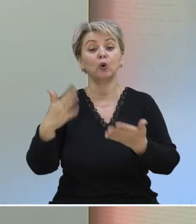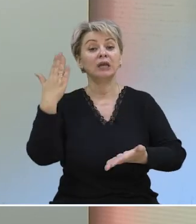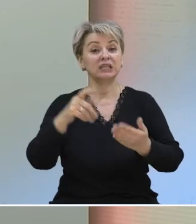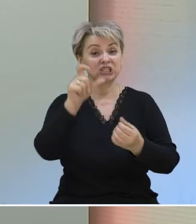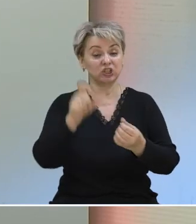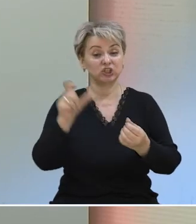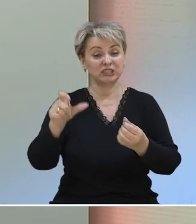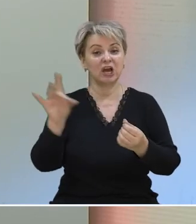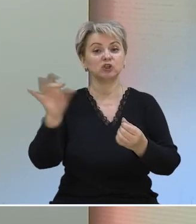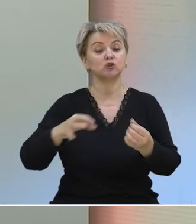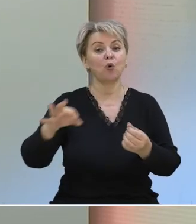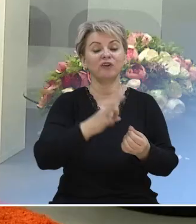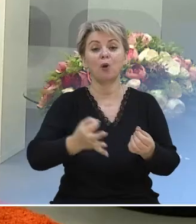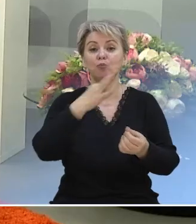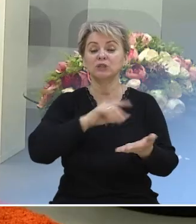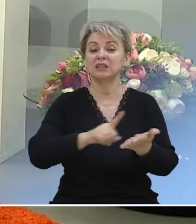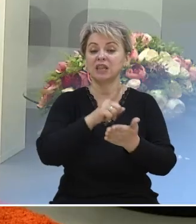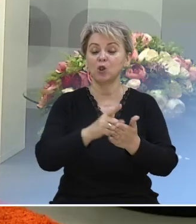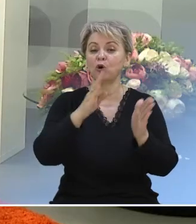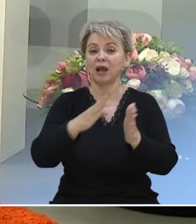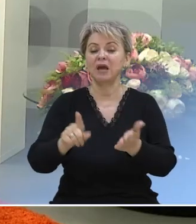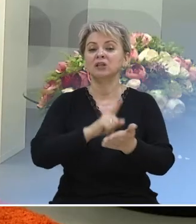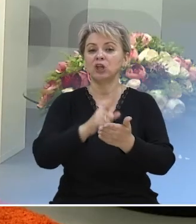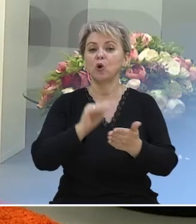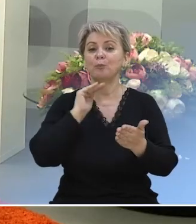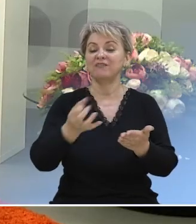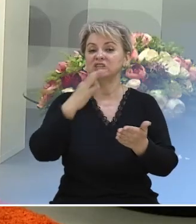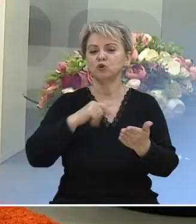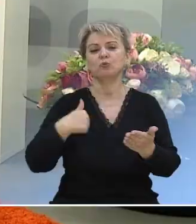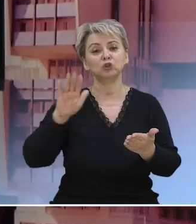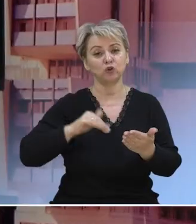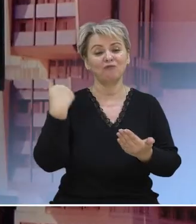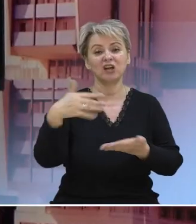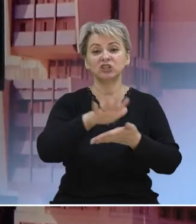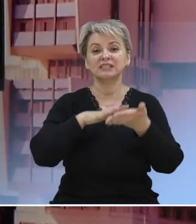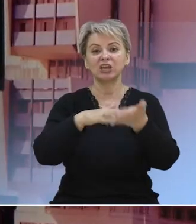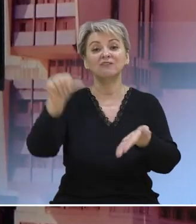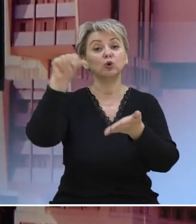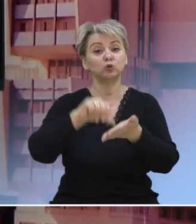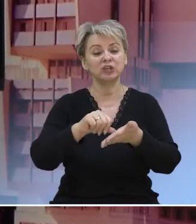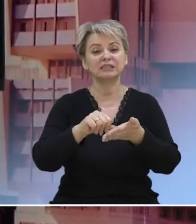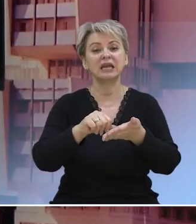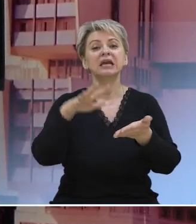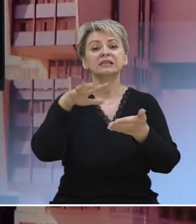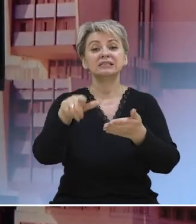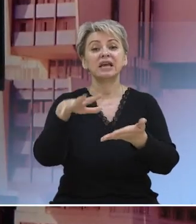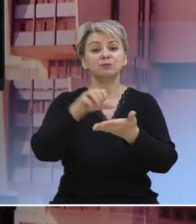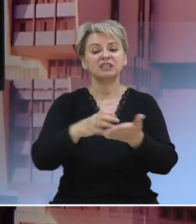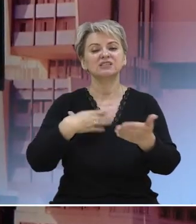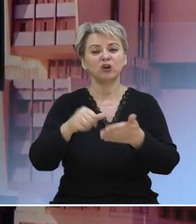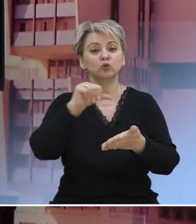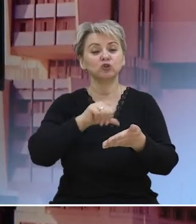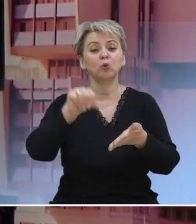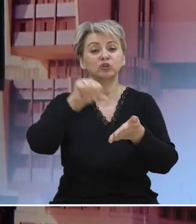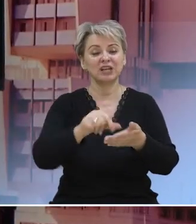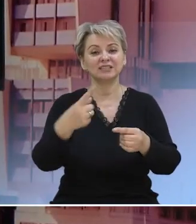на Дону». Если вы житель Ростовской области и пользуетесь налоговым режимом «Налог на профессиональный доход», мы ждем ваших заявок на участие. Заявите о своем